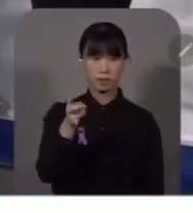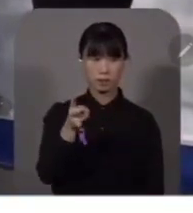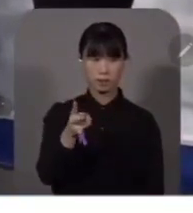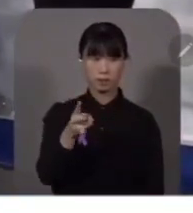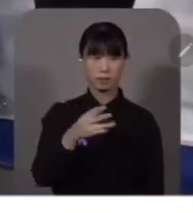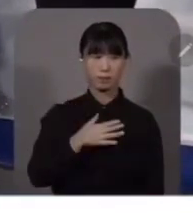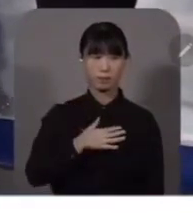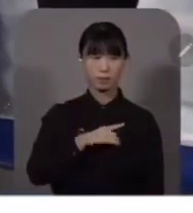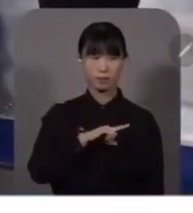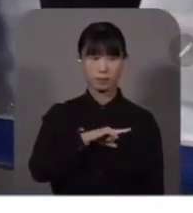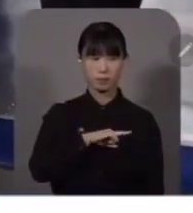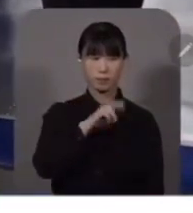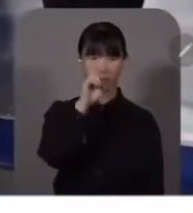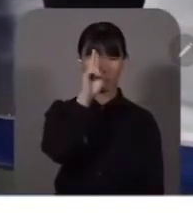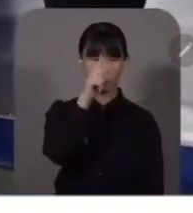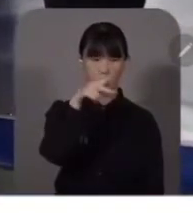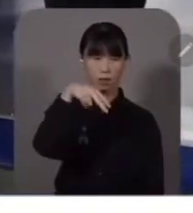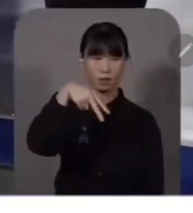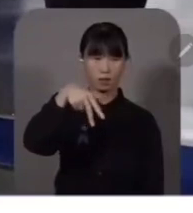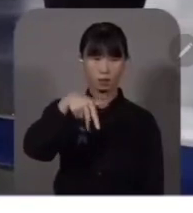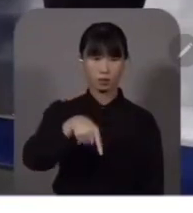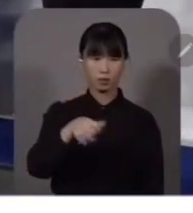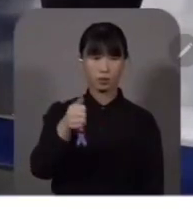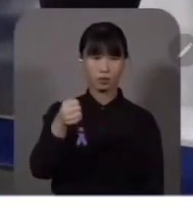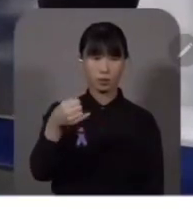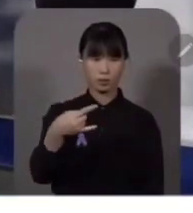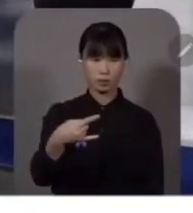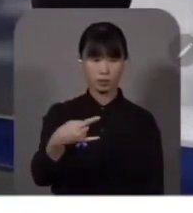내 이름은 박초희.